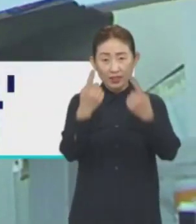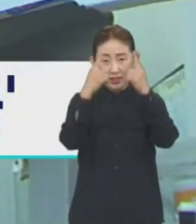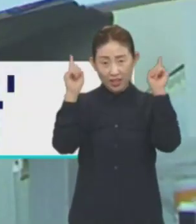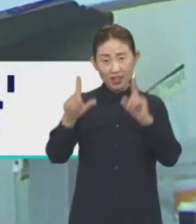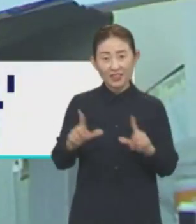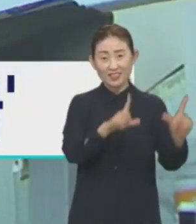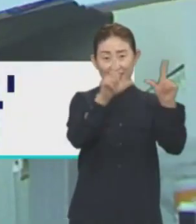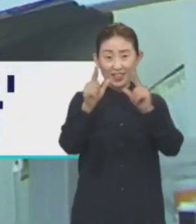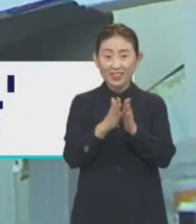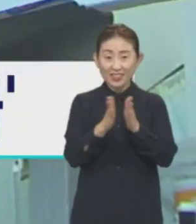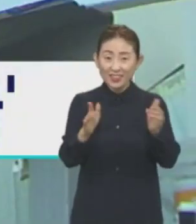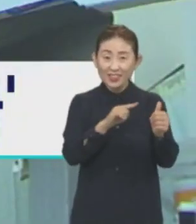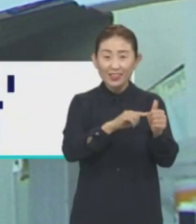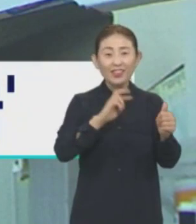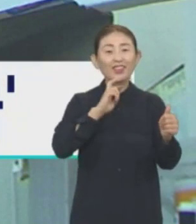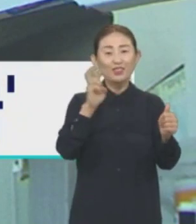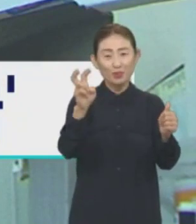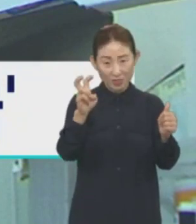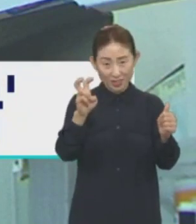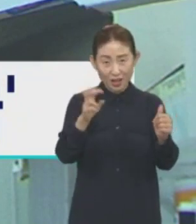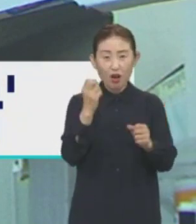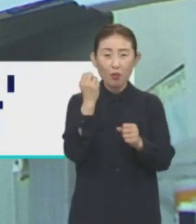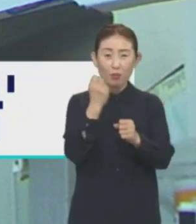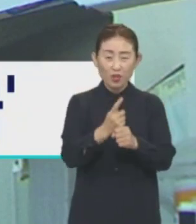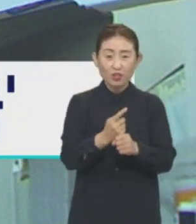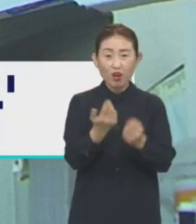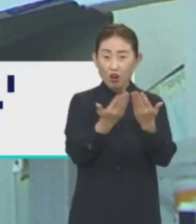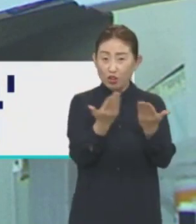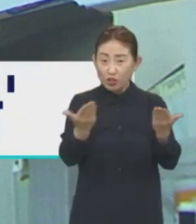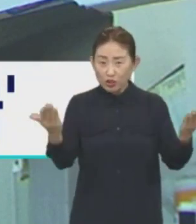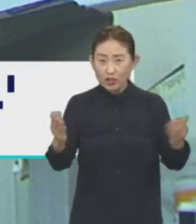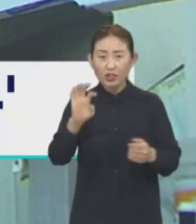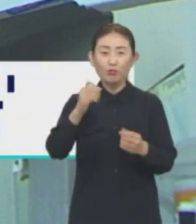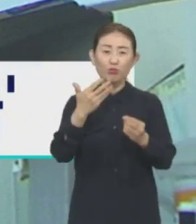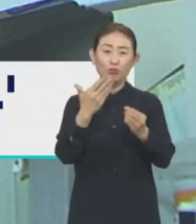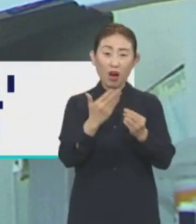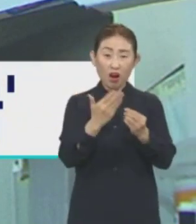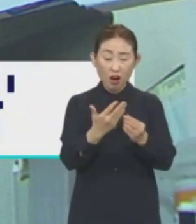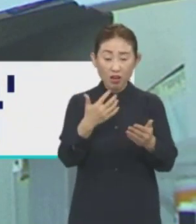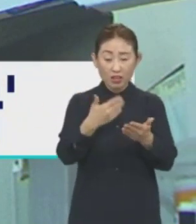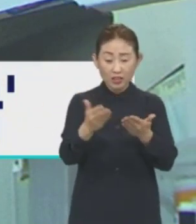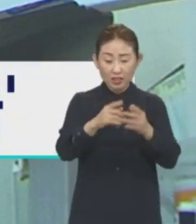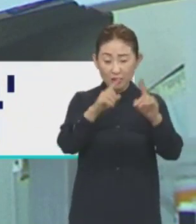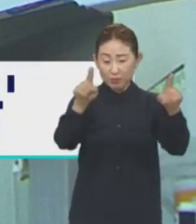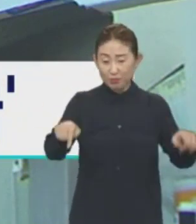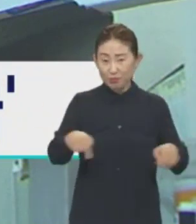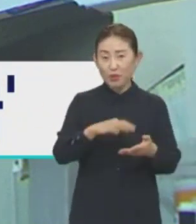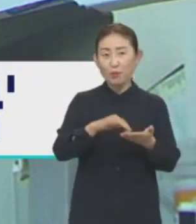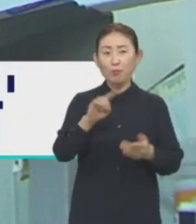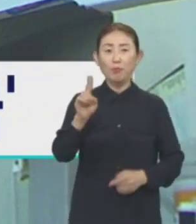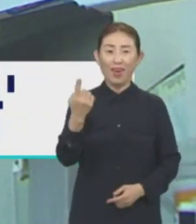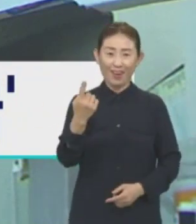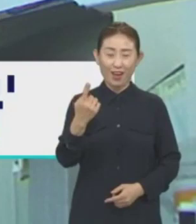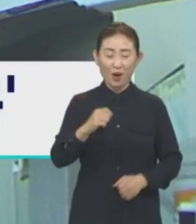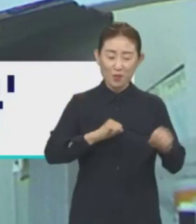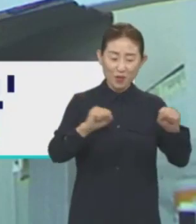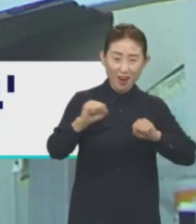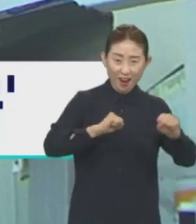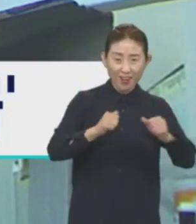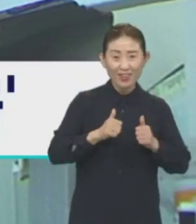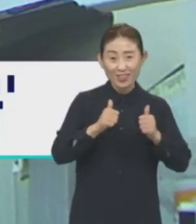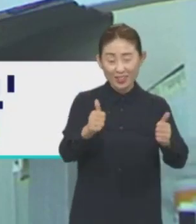대학 생활을 막 시작한 20살 새내기이자 벌써 39번의 전시에 100여 개의 작품을 내며 활발한 활동을 이어가는 작가가